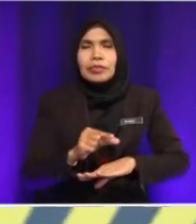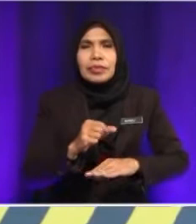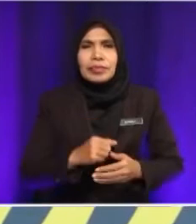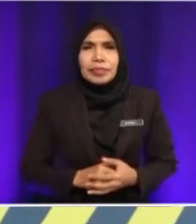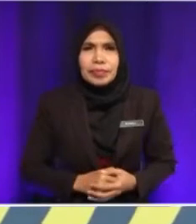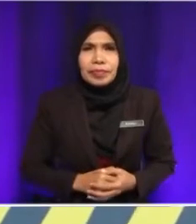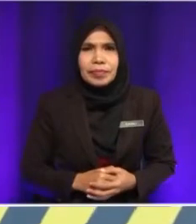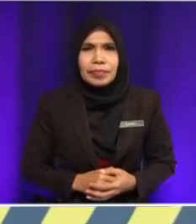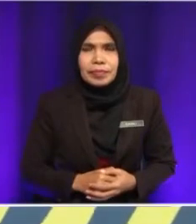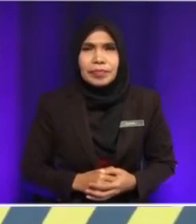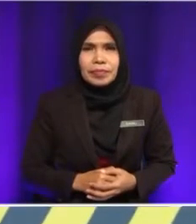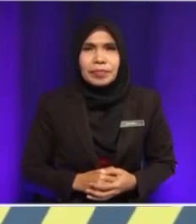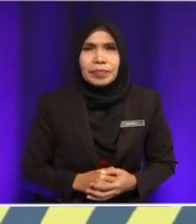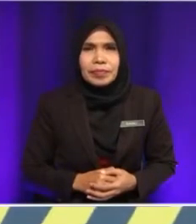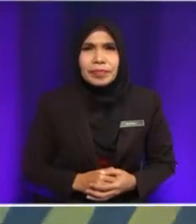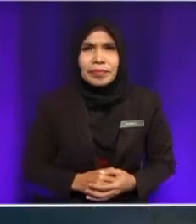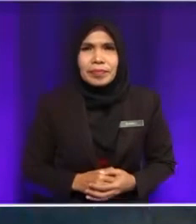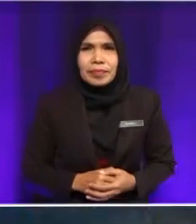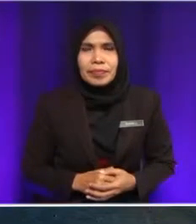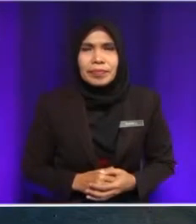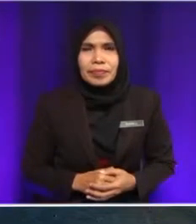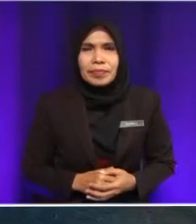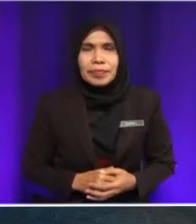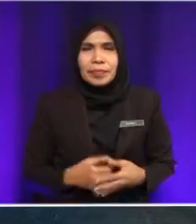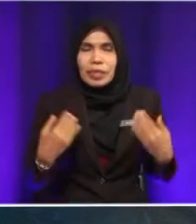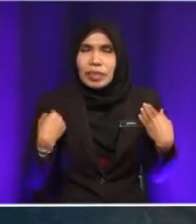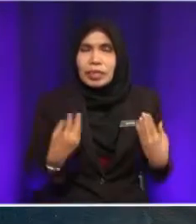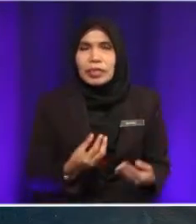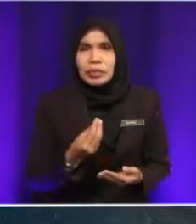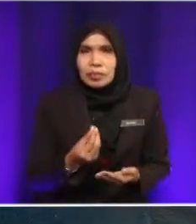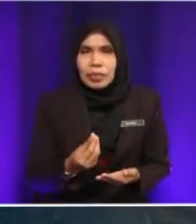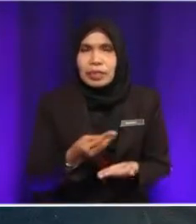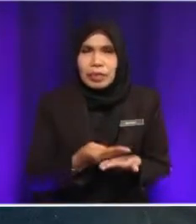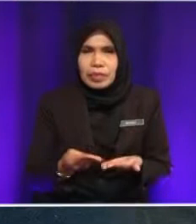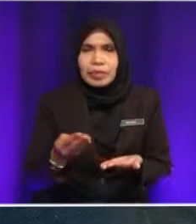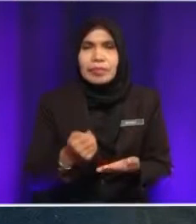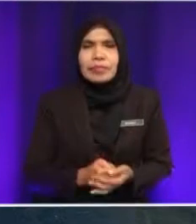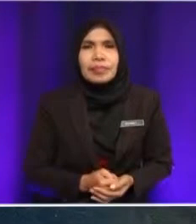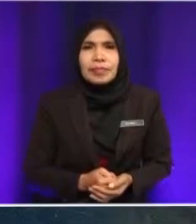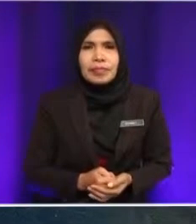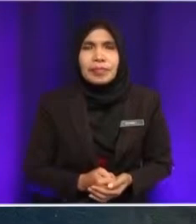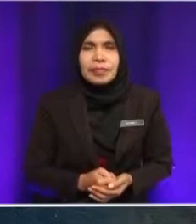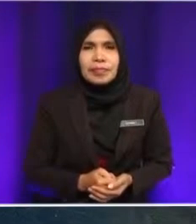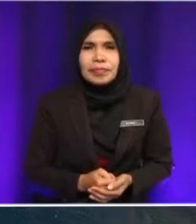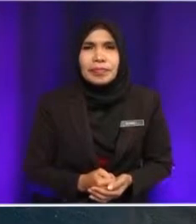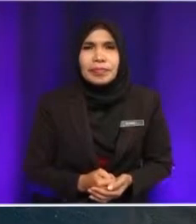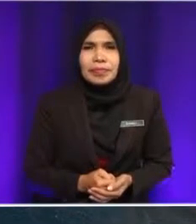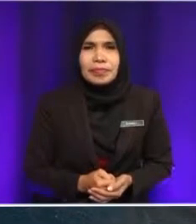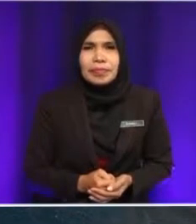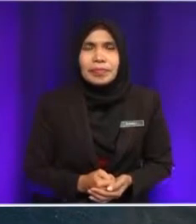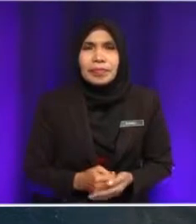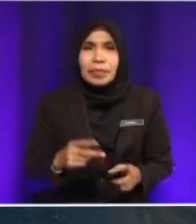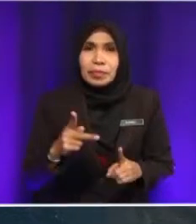ada sedikit pembayaran nanti kepada pena kita yang item mereka telah disahkan dan diterima oleh kementerian dan